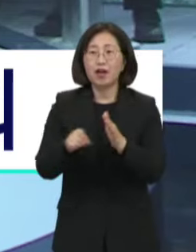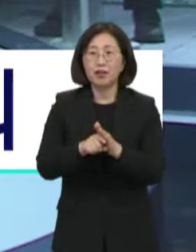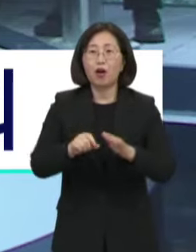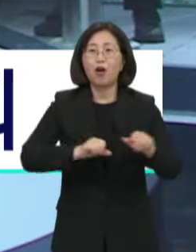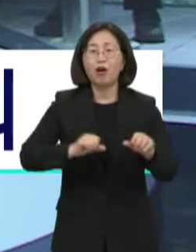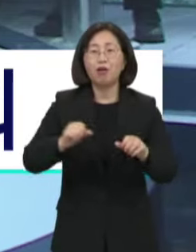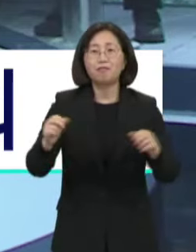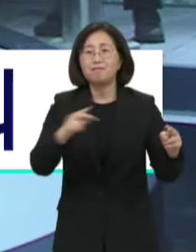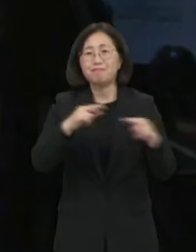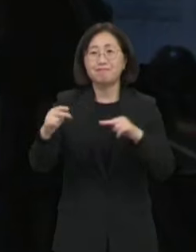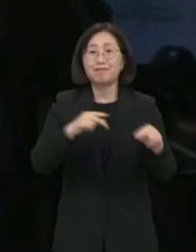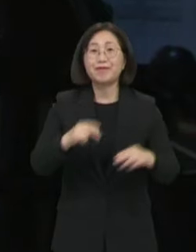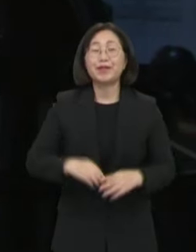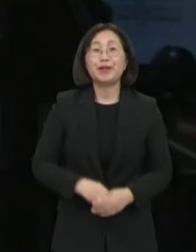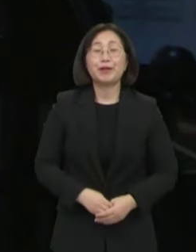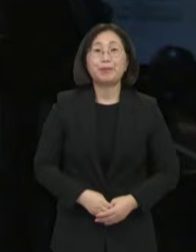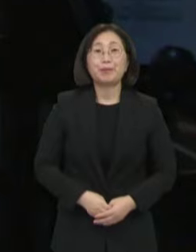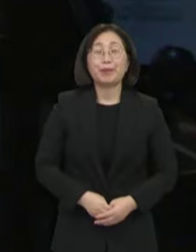기자입니다.